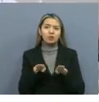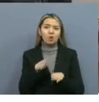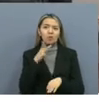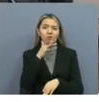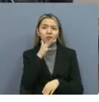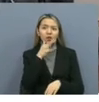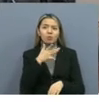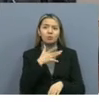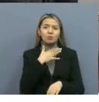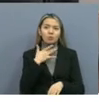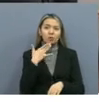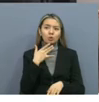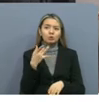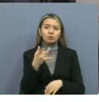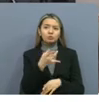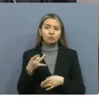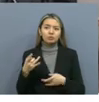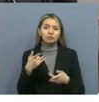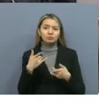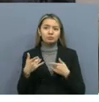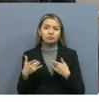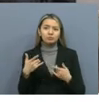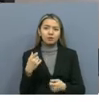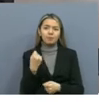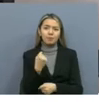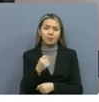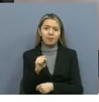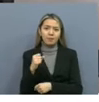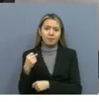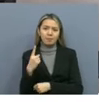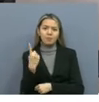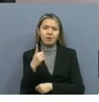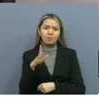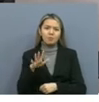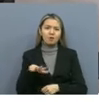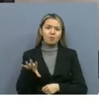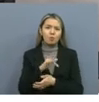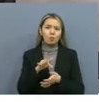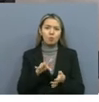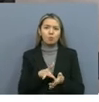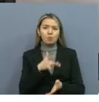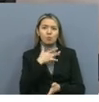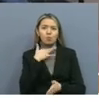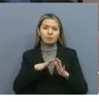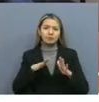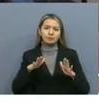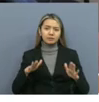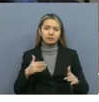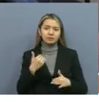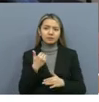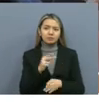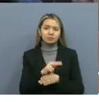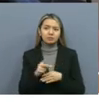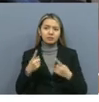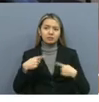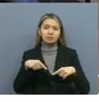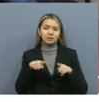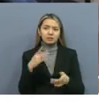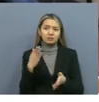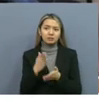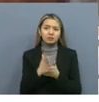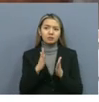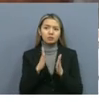көптеген республикалық халықаралық байқаулардан жүлделі оралған. Жалпы қала бойынша көптеген балалардың шығармашылығын шыңдайтын үйірмелер көп.